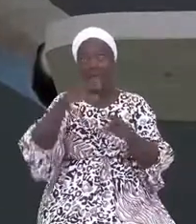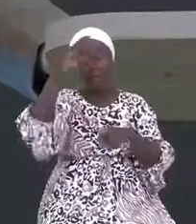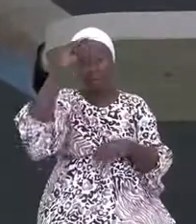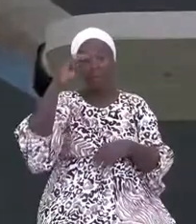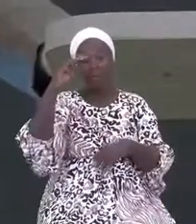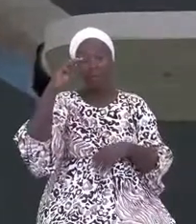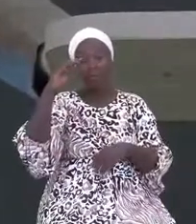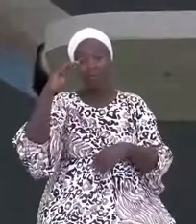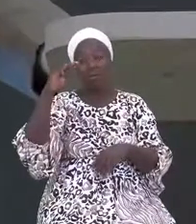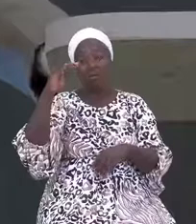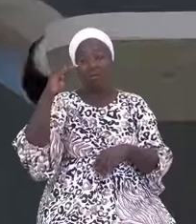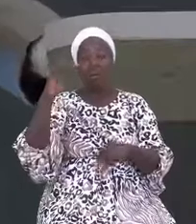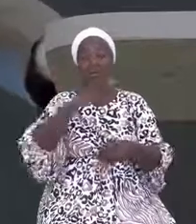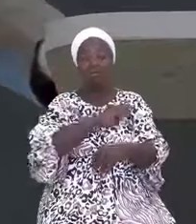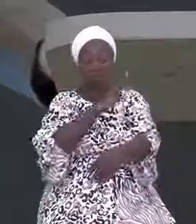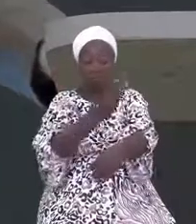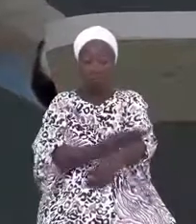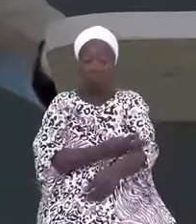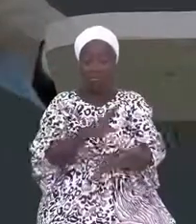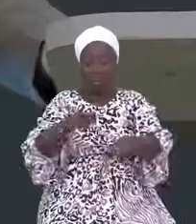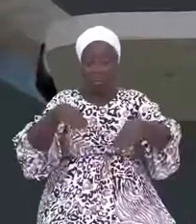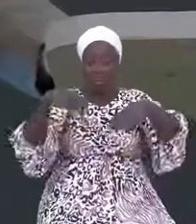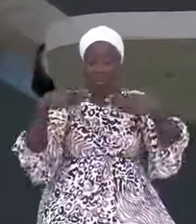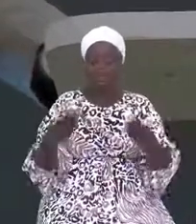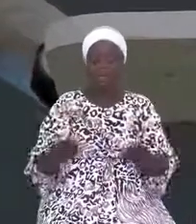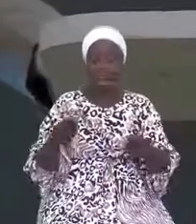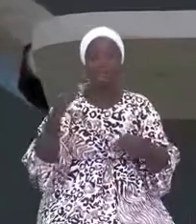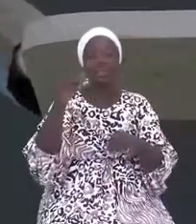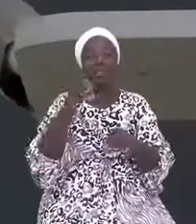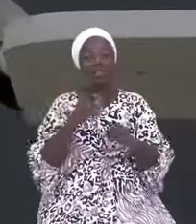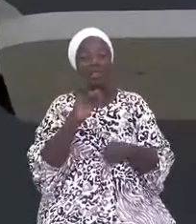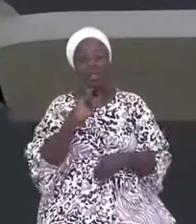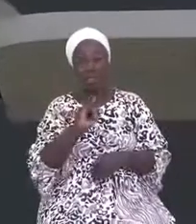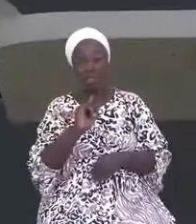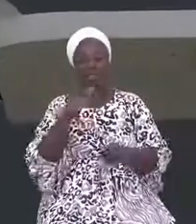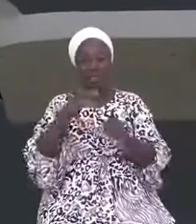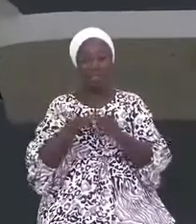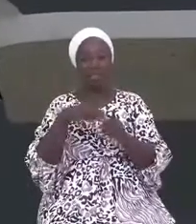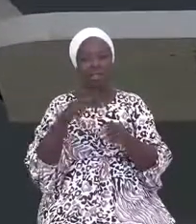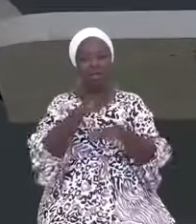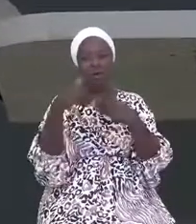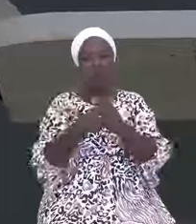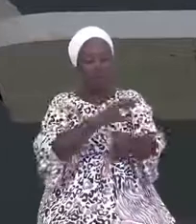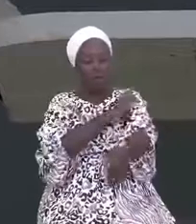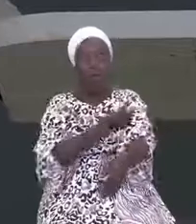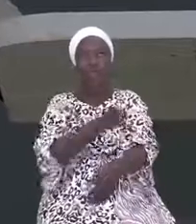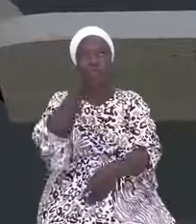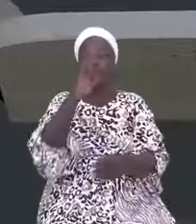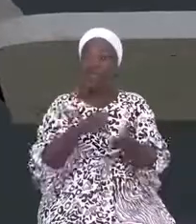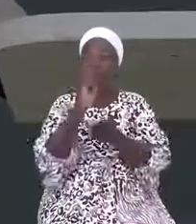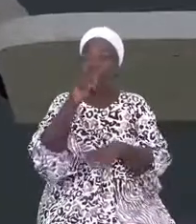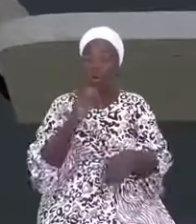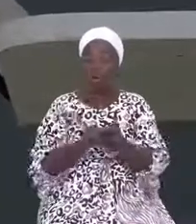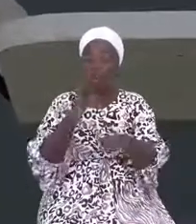la majesté, les provisions avec le Dieu Tout-Puissant. C'est ton tour de réclamer